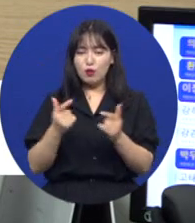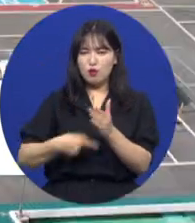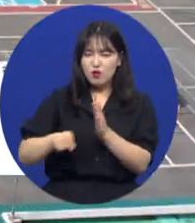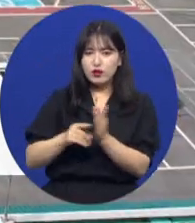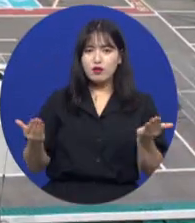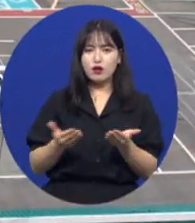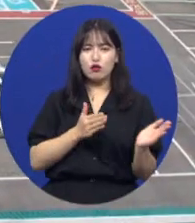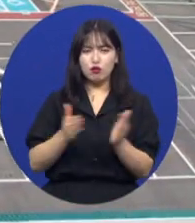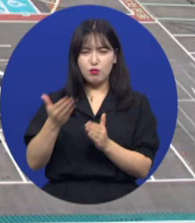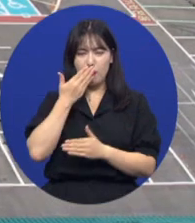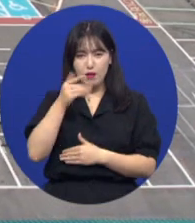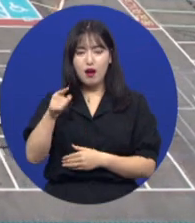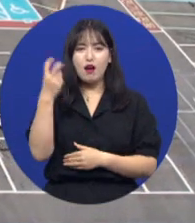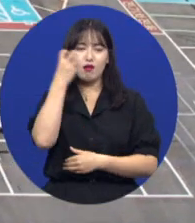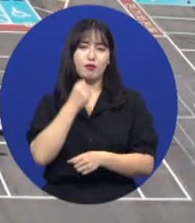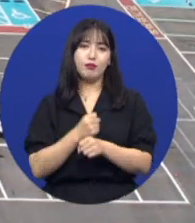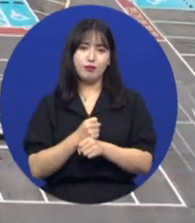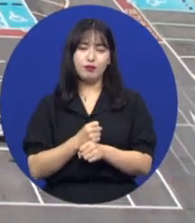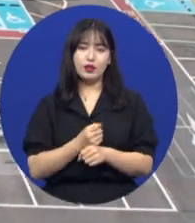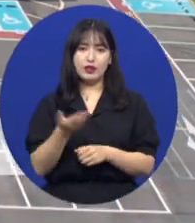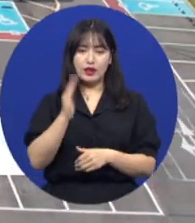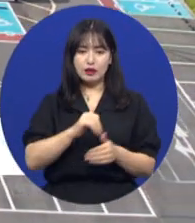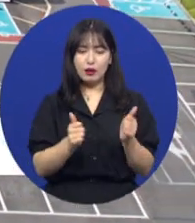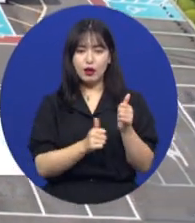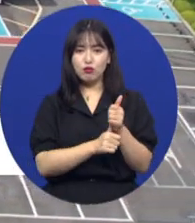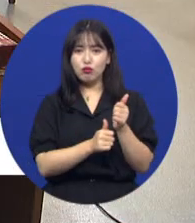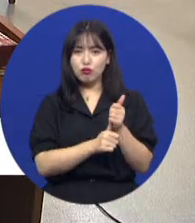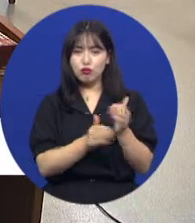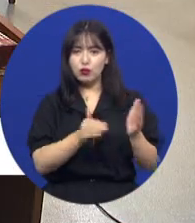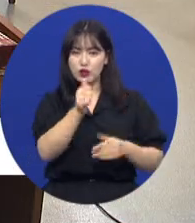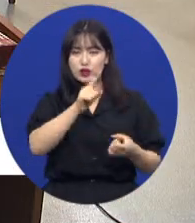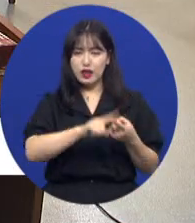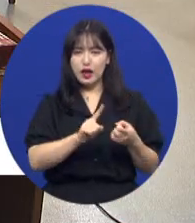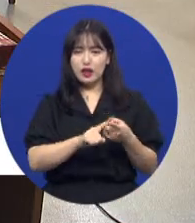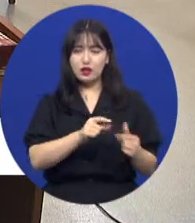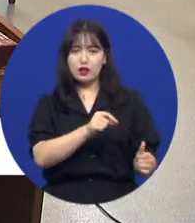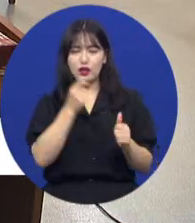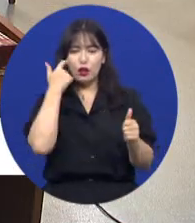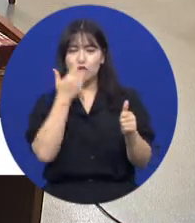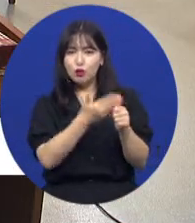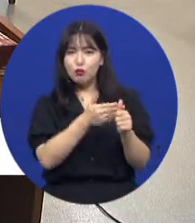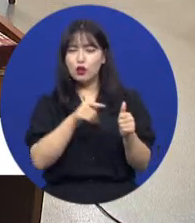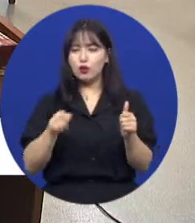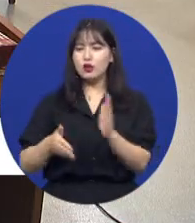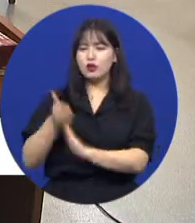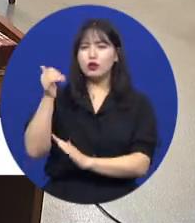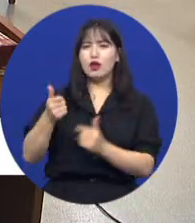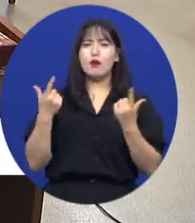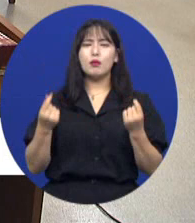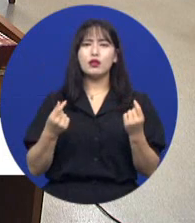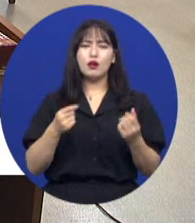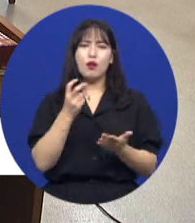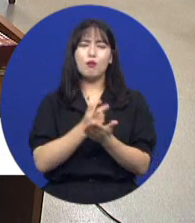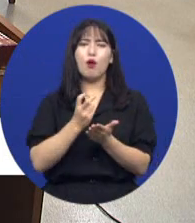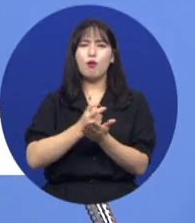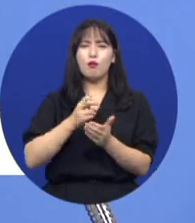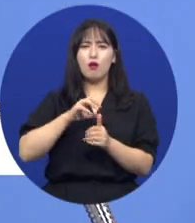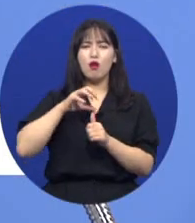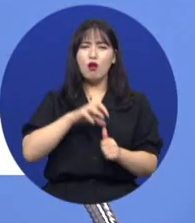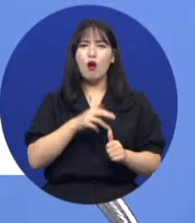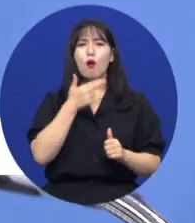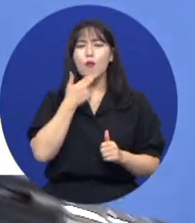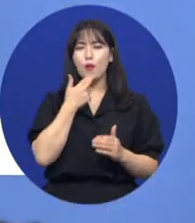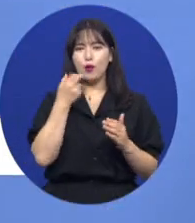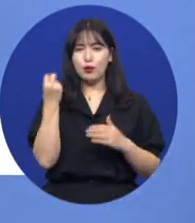됐는지 하지만 정무부지사 인사청문회 도 행정 시장과 마찬가지로 법적인 구속력이 없는 데다 도 의회